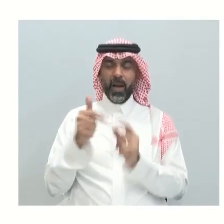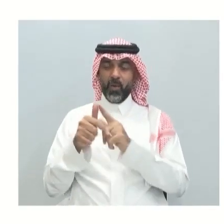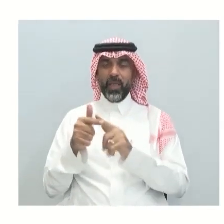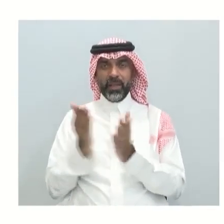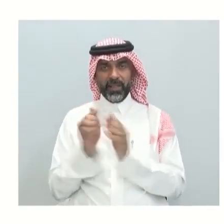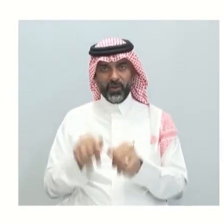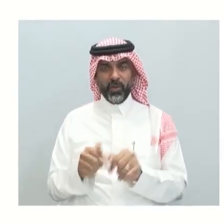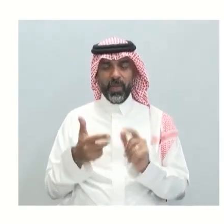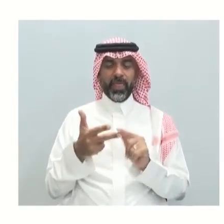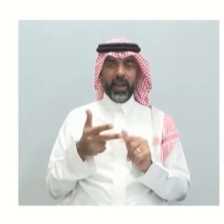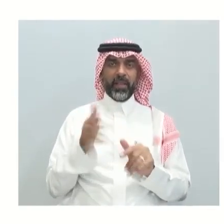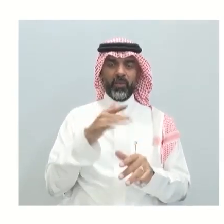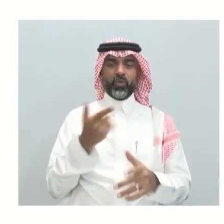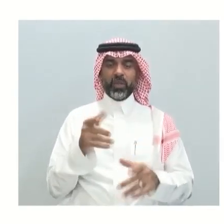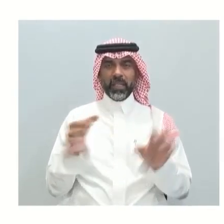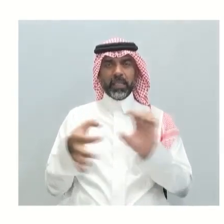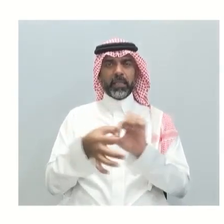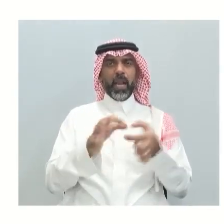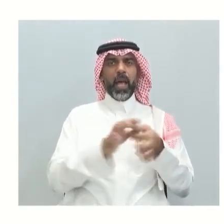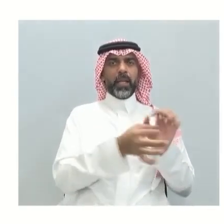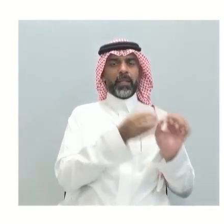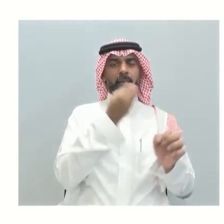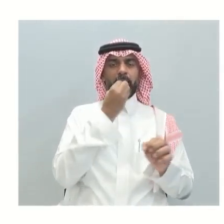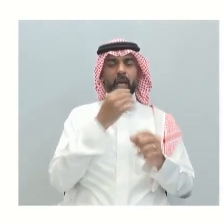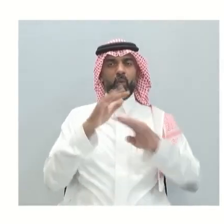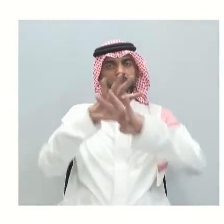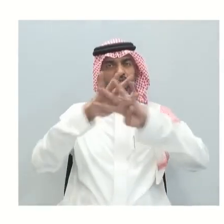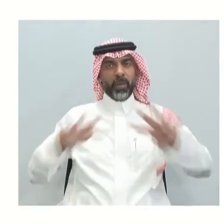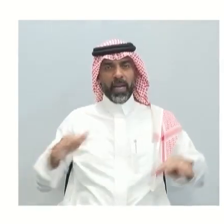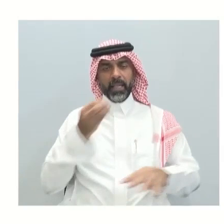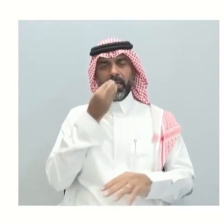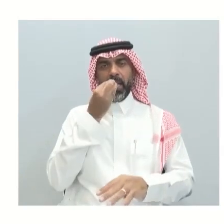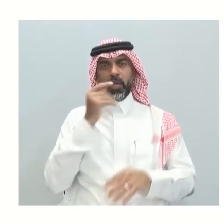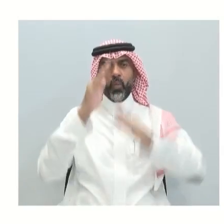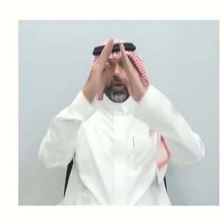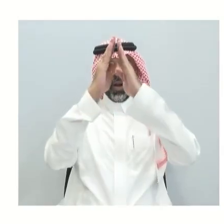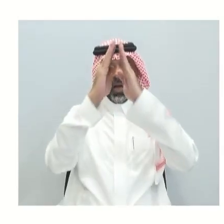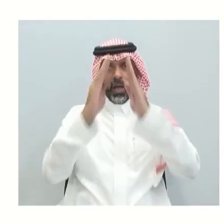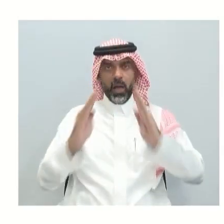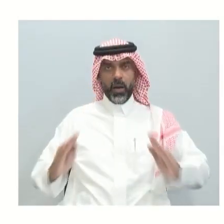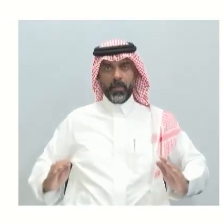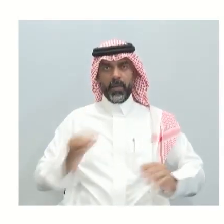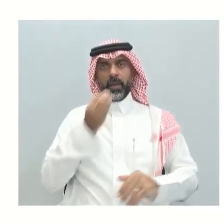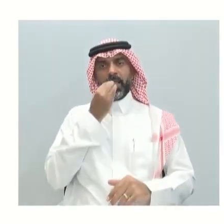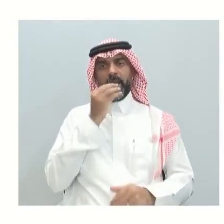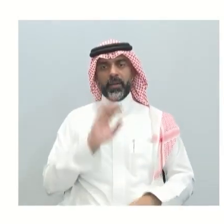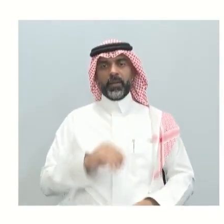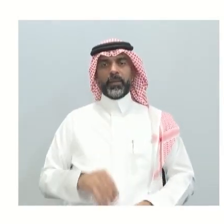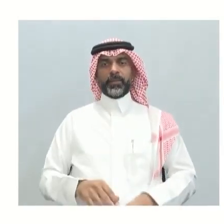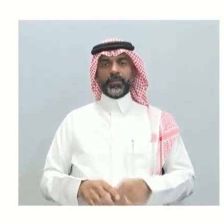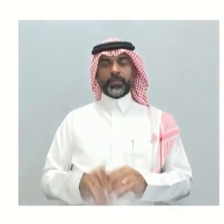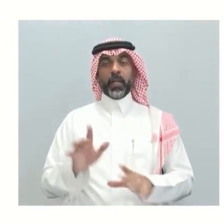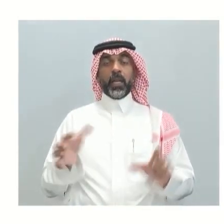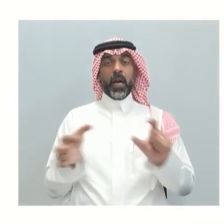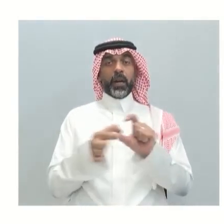السلاسل الغذائيه والشبكات الغذائيه والهرم الغذائي في الربط مع الحياه